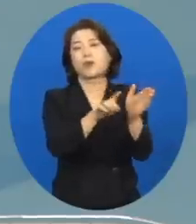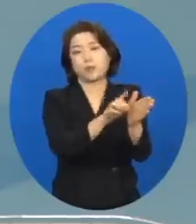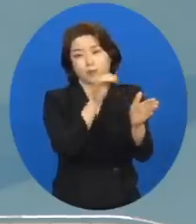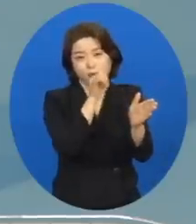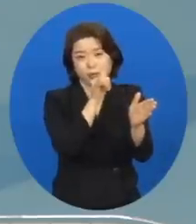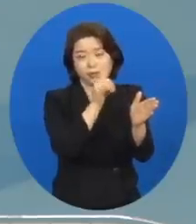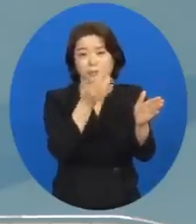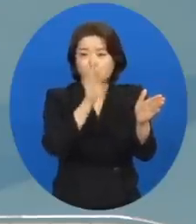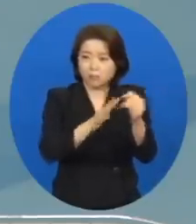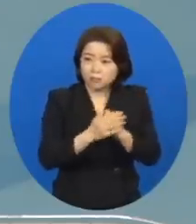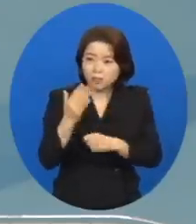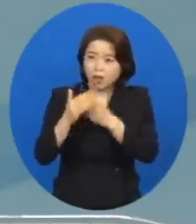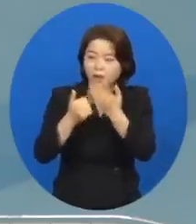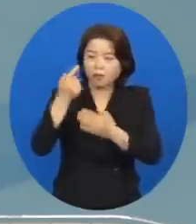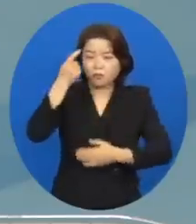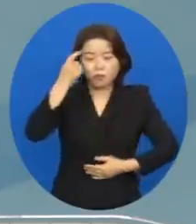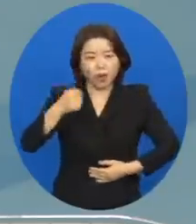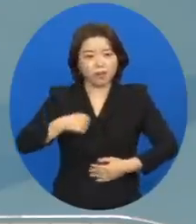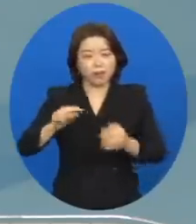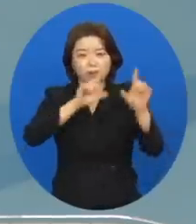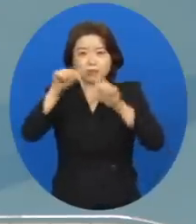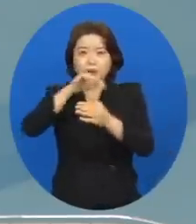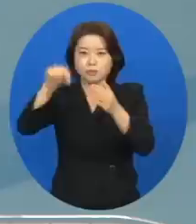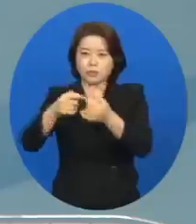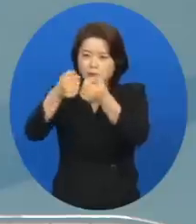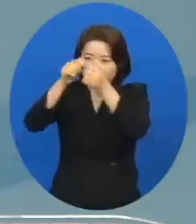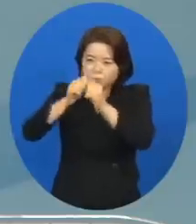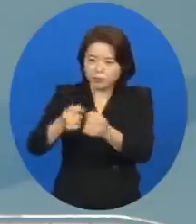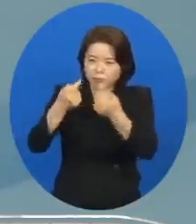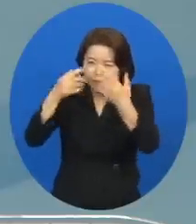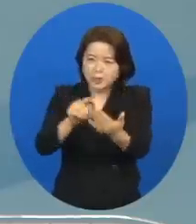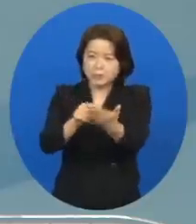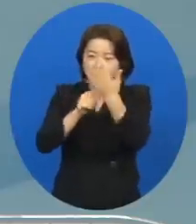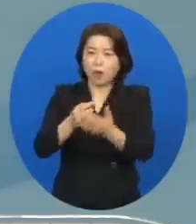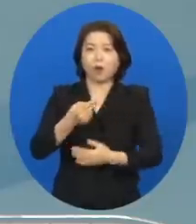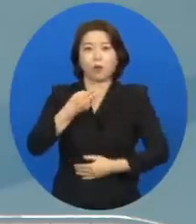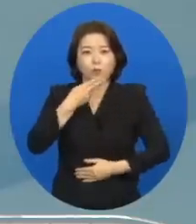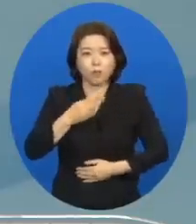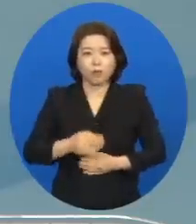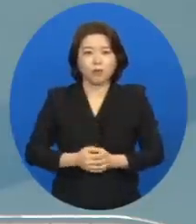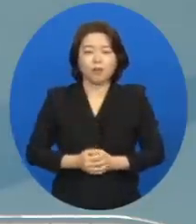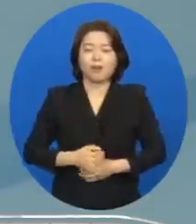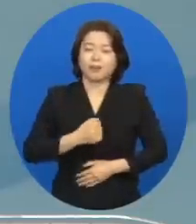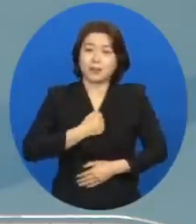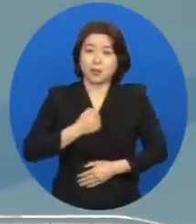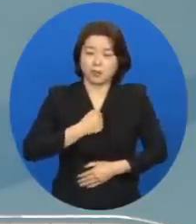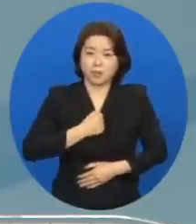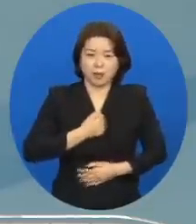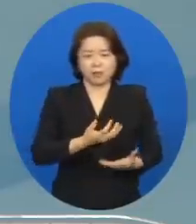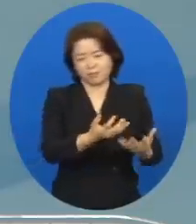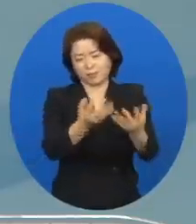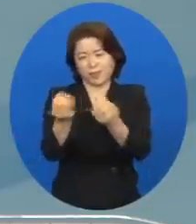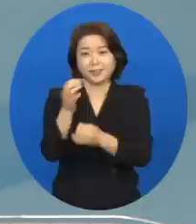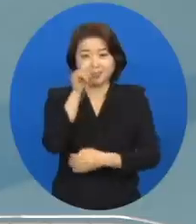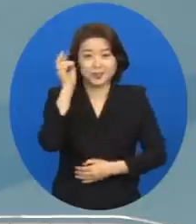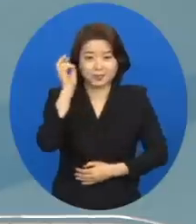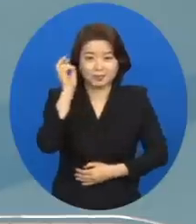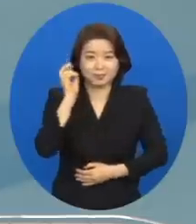하나님은 내 삶 속에 구체적으로 역사하지 않으실까 답답해 하시는 분들이 많으실